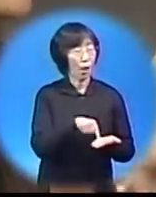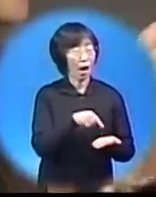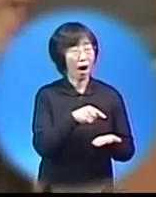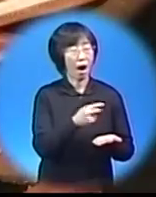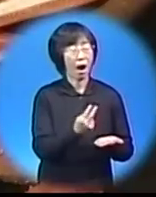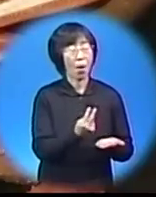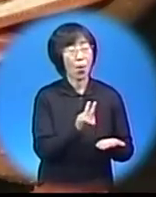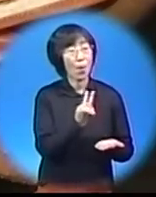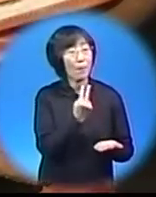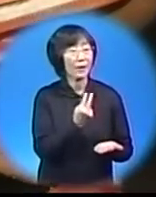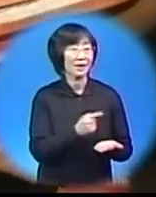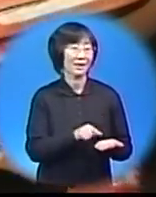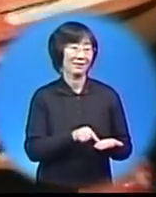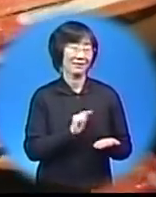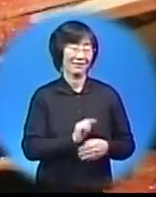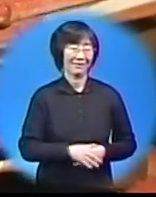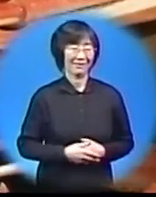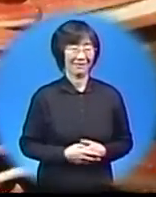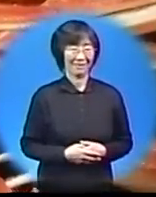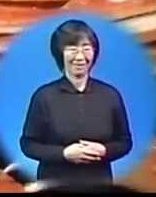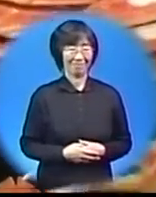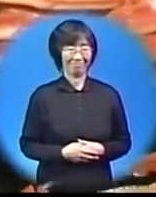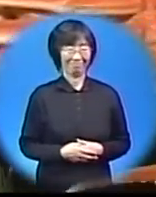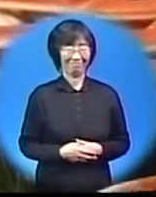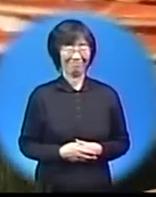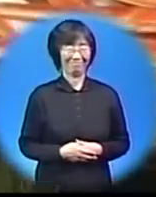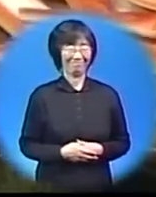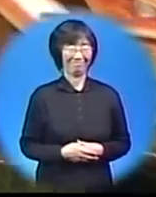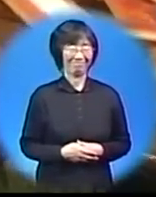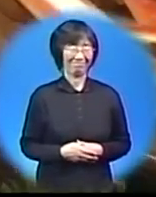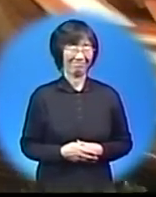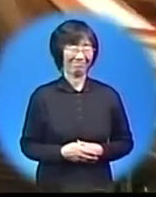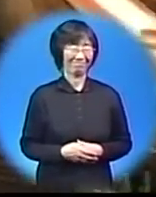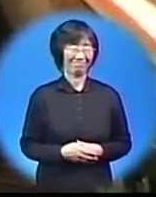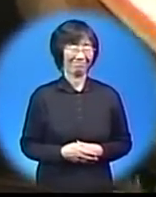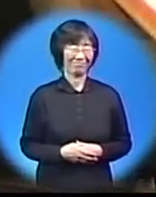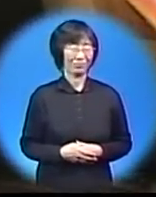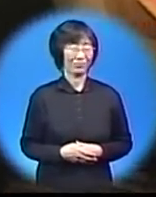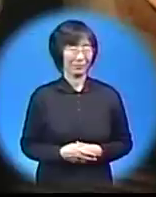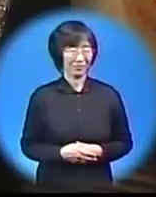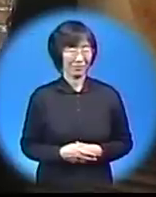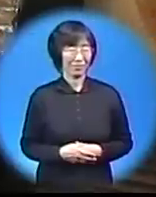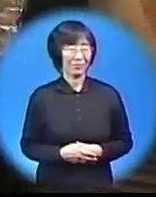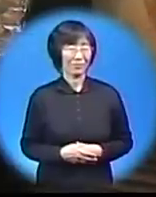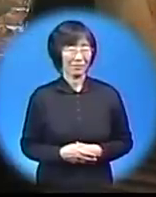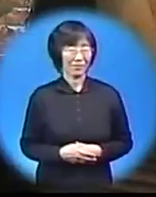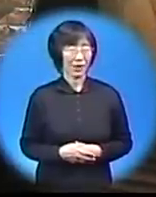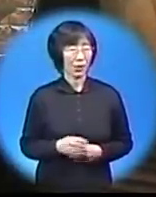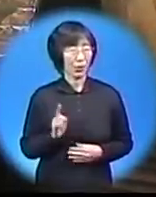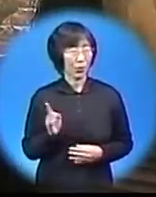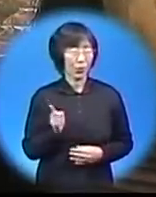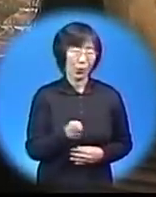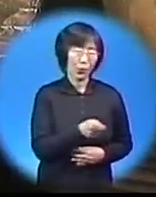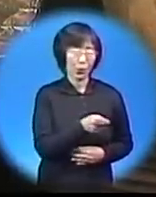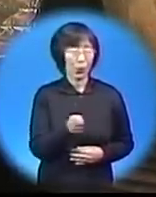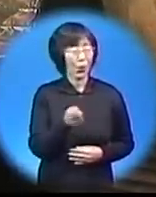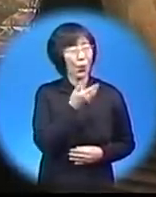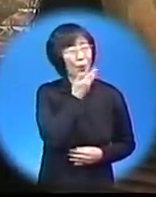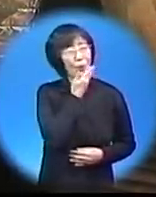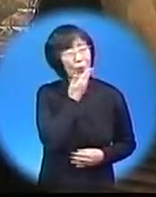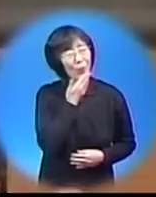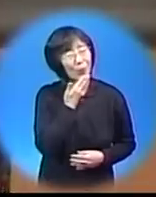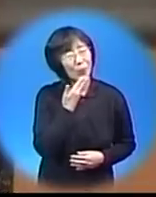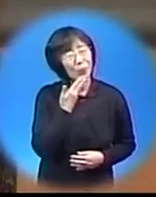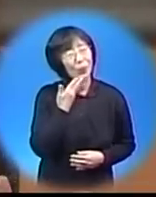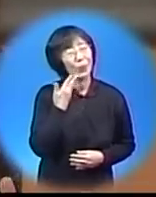また違って、この味噌がまた香ばしくって。 ありがとうございます。 美味しいです。これね、ちょっとどうしましょう、美味しすぎます